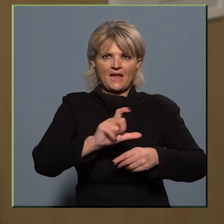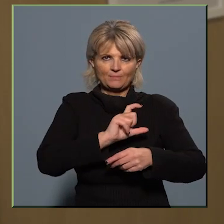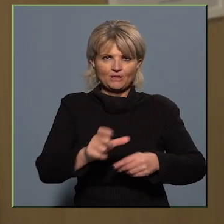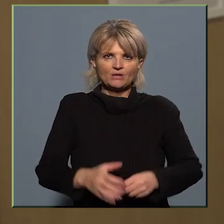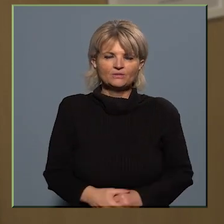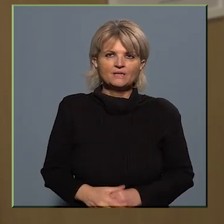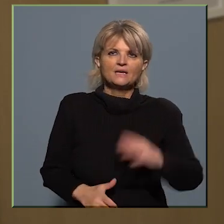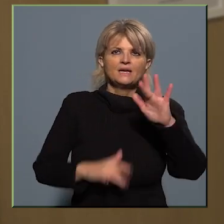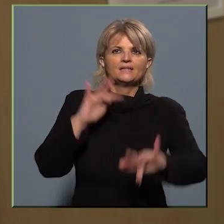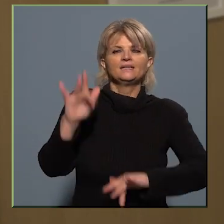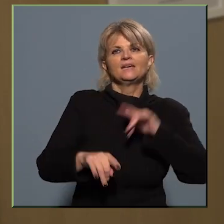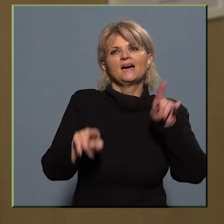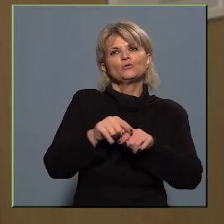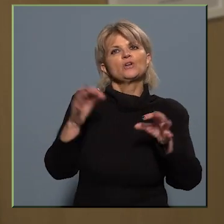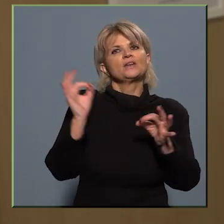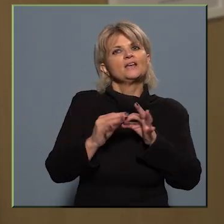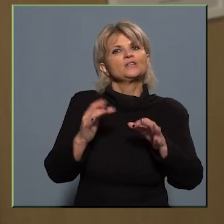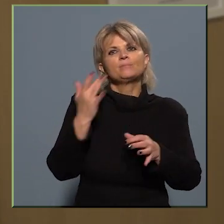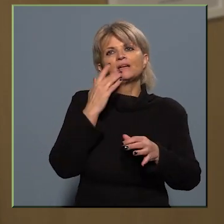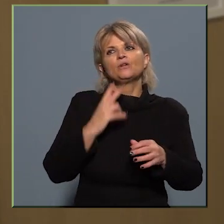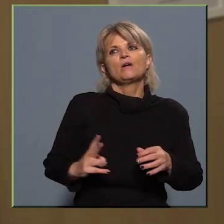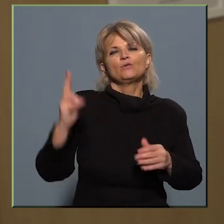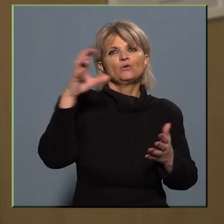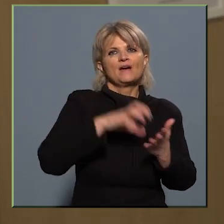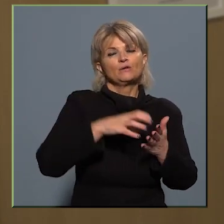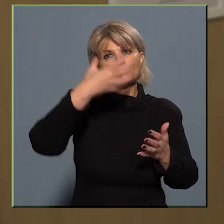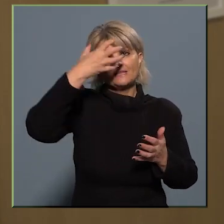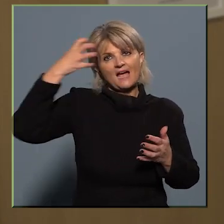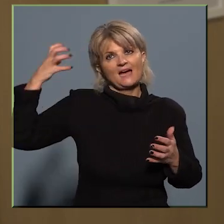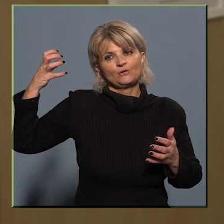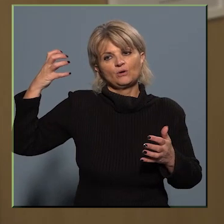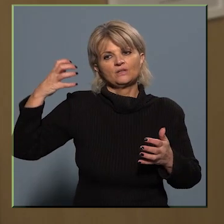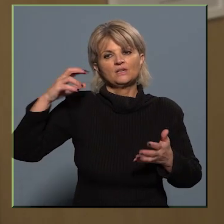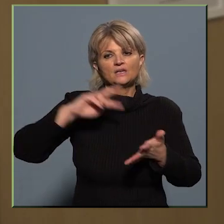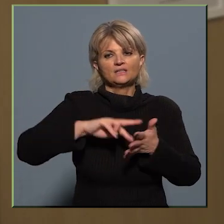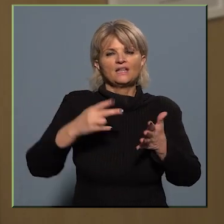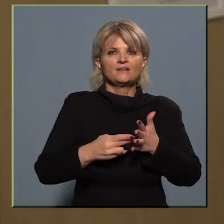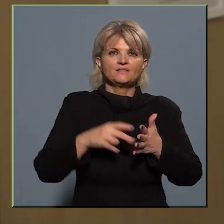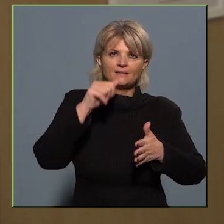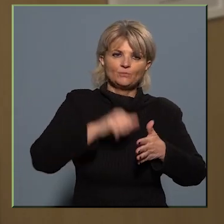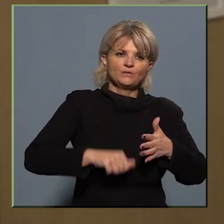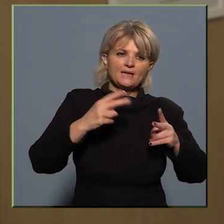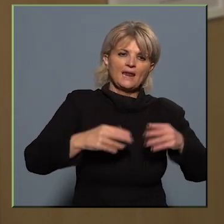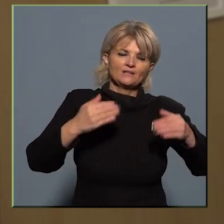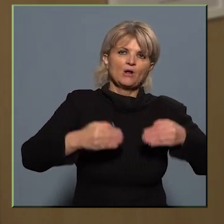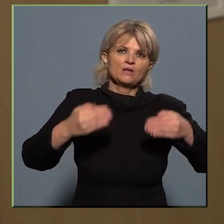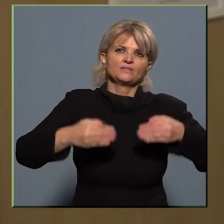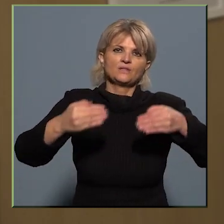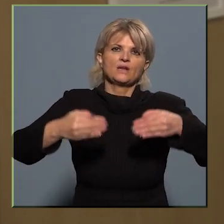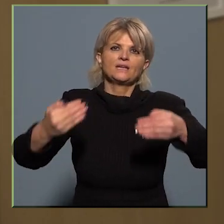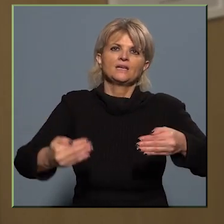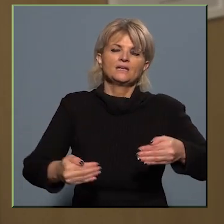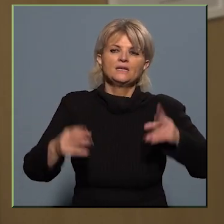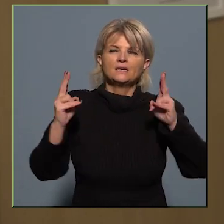Néhány olyan esetre emlékszem, hogy például a fővárosban általában nyaranta tervezett műtéteket halasztani kellett vérhiány miatt. Ezt ilyenkor